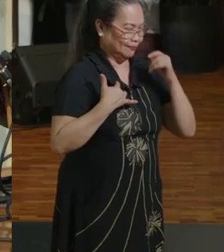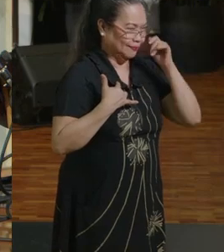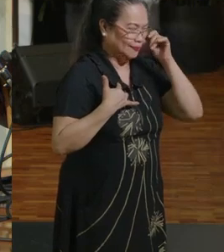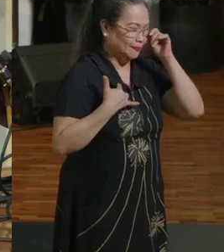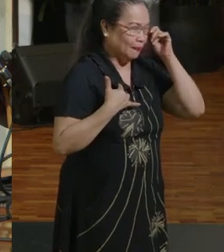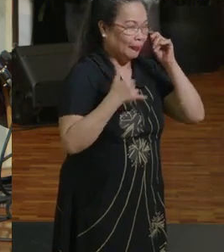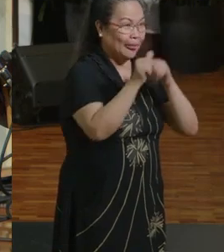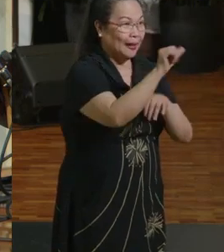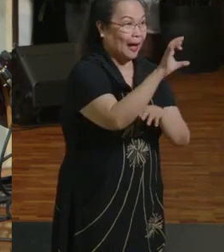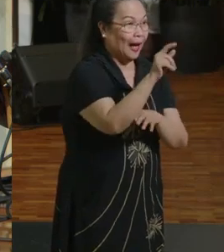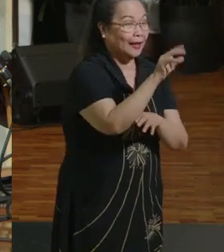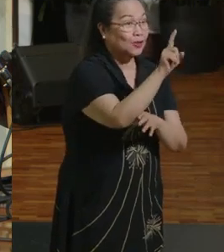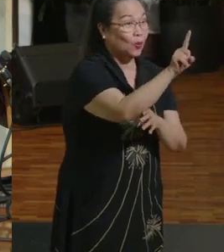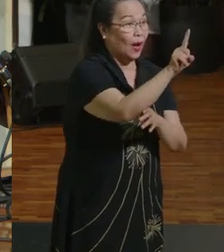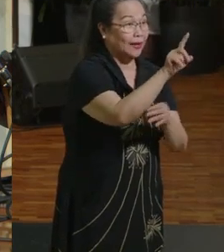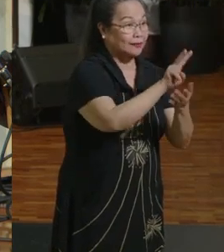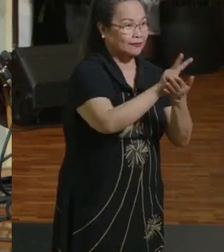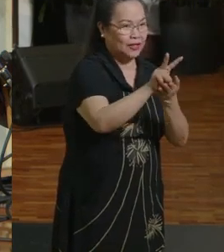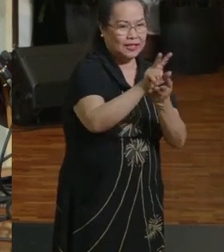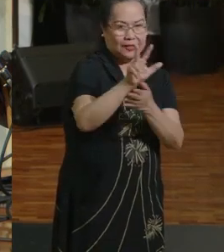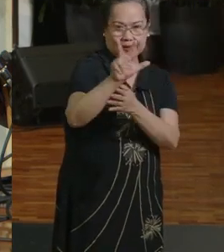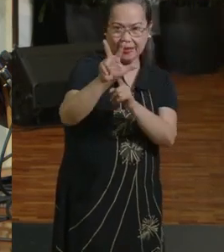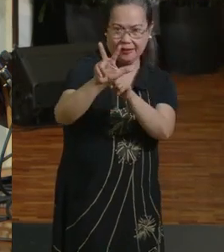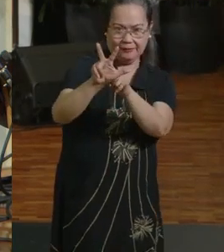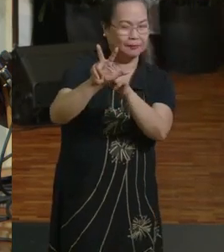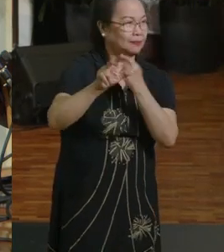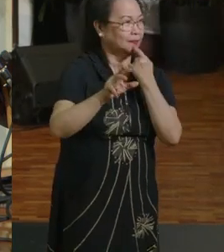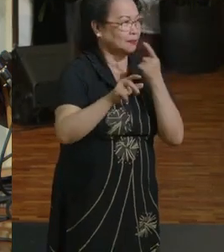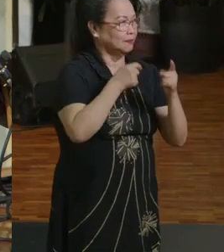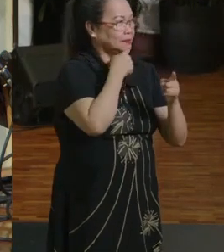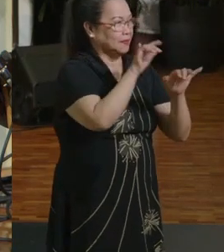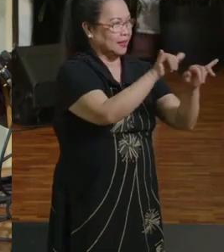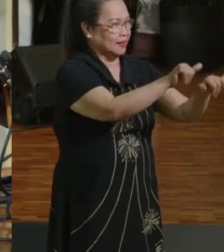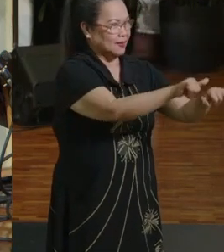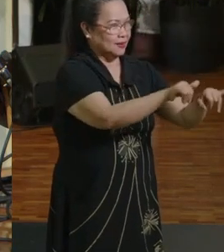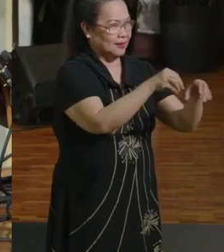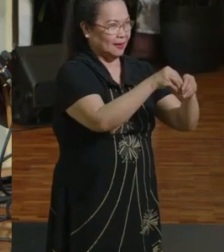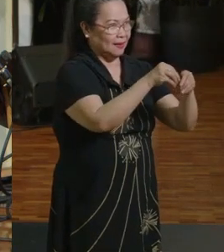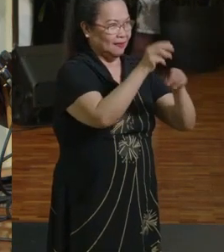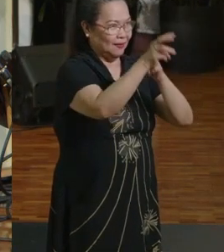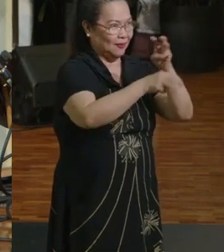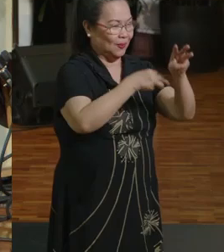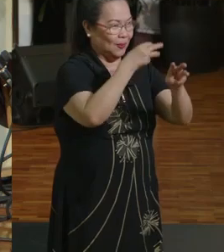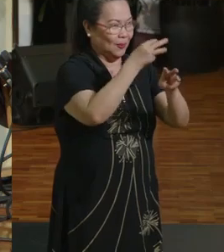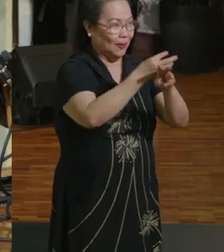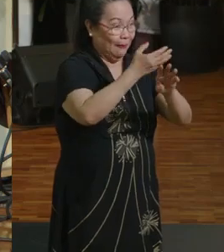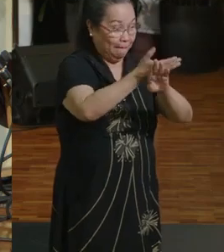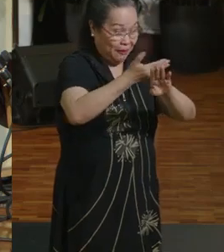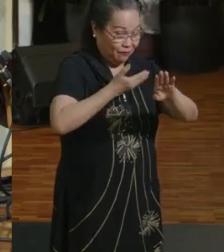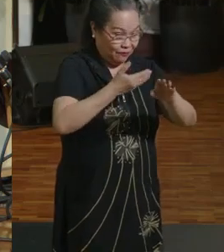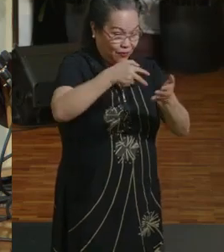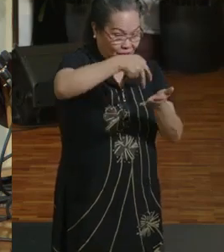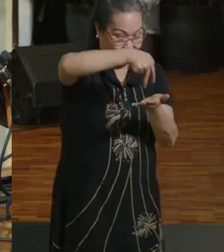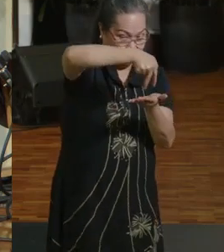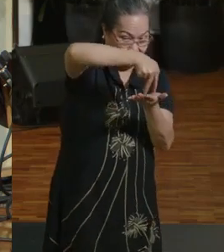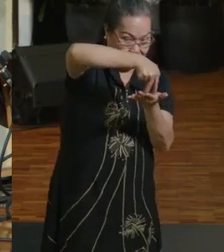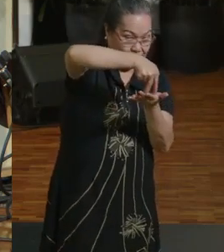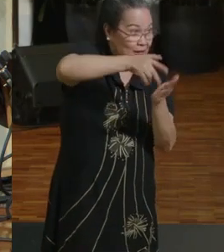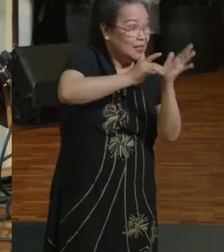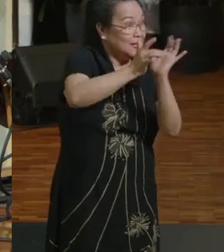Sa Acts 1:3, nung siya ay nagstay muna sa mundo, bawag siya nag-ascend.